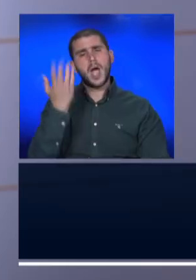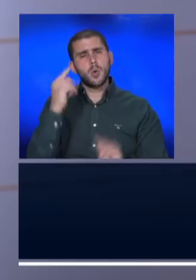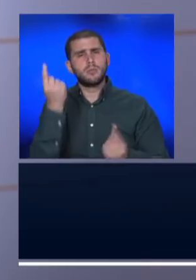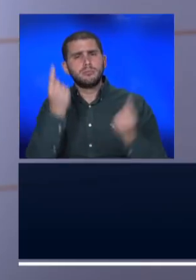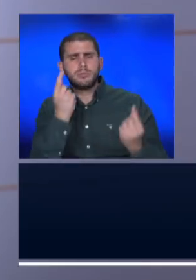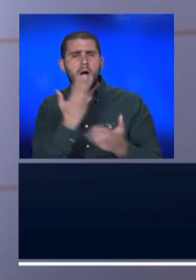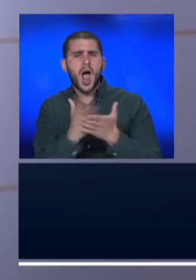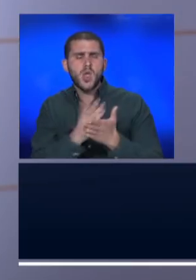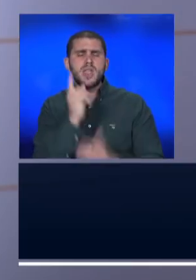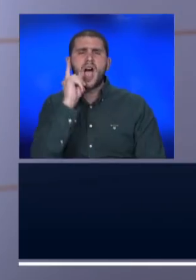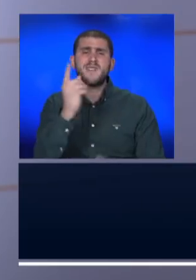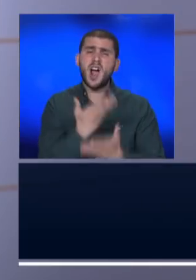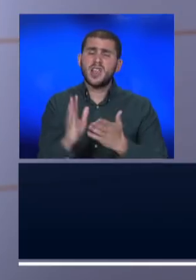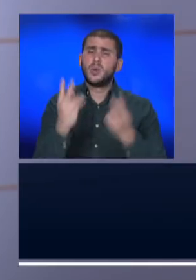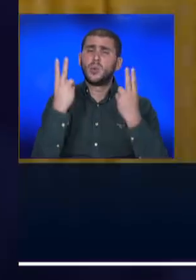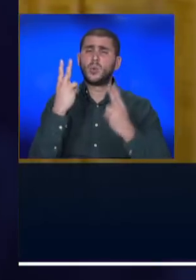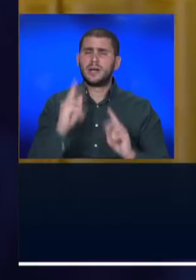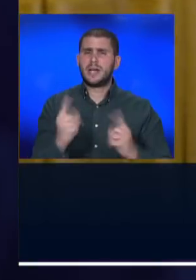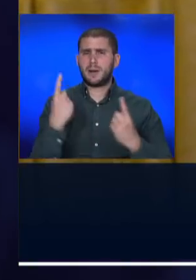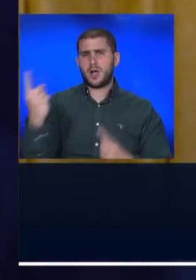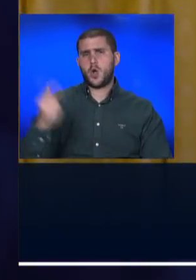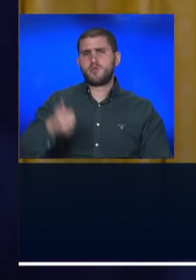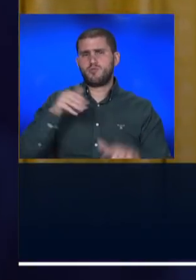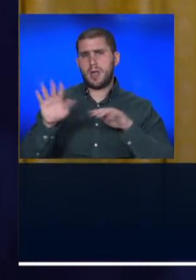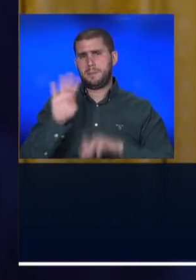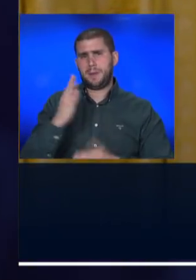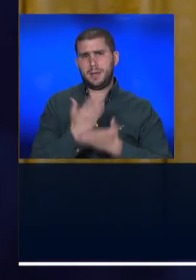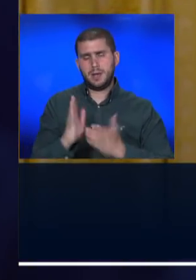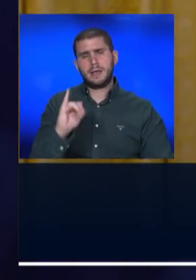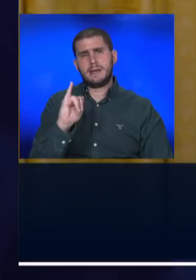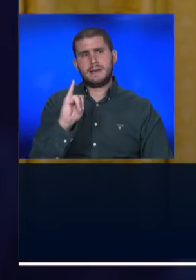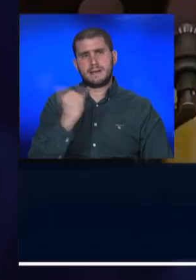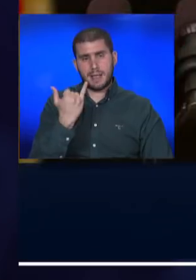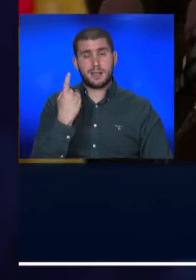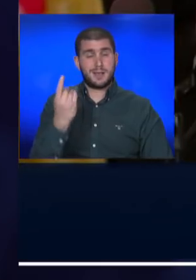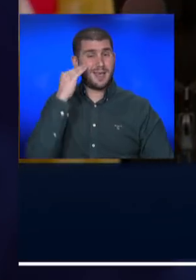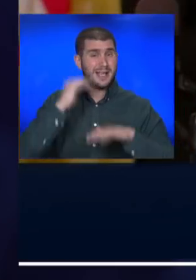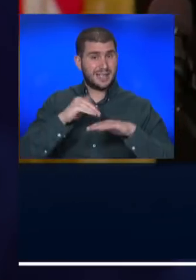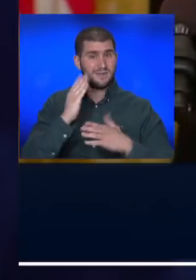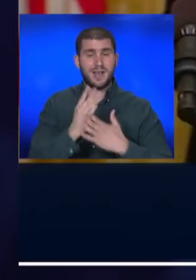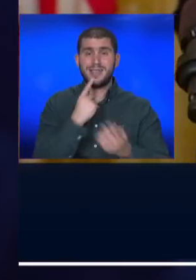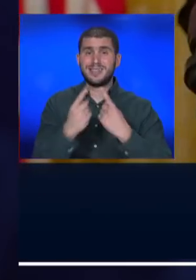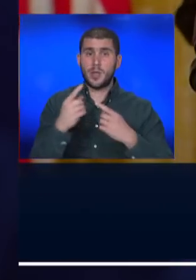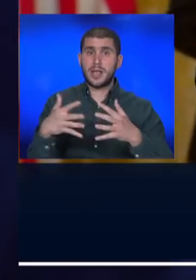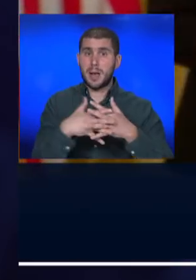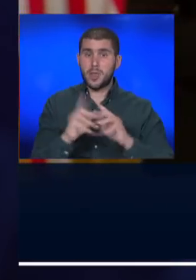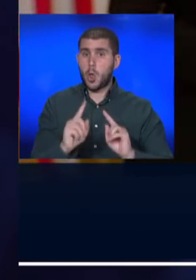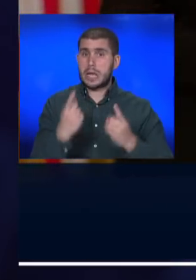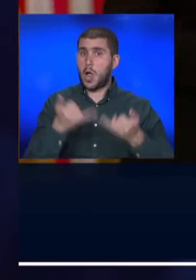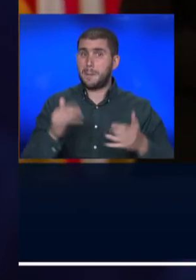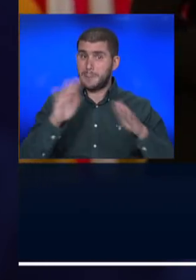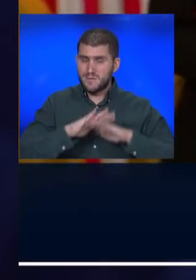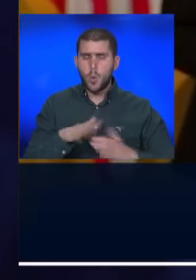ההחלטה המהותית התקבלה על ידי ראש הממשלה נתניהו. כן, עצם הזכרת את דיון הקבינט שלא קורה הערב, העובדה